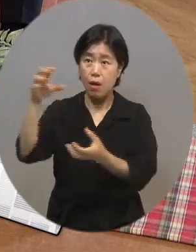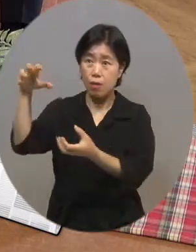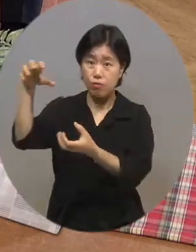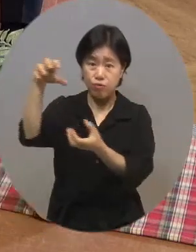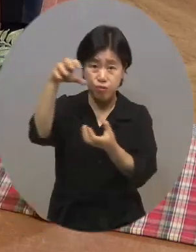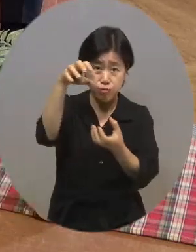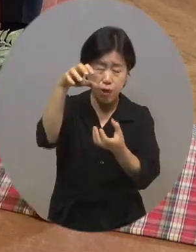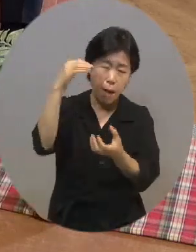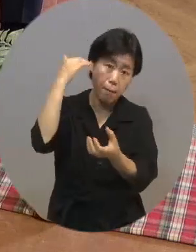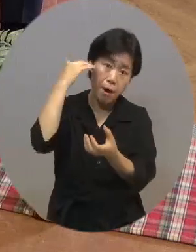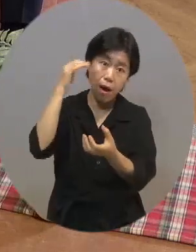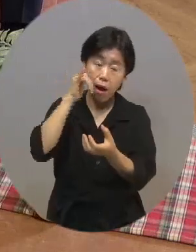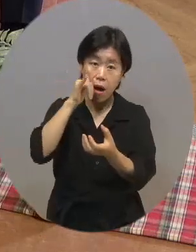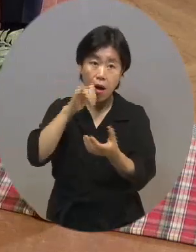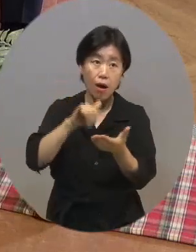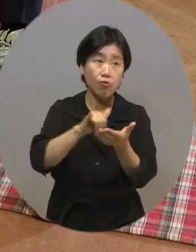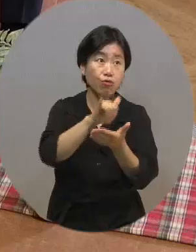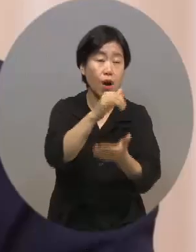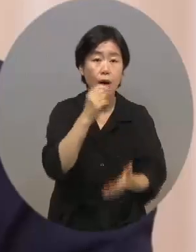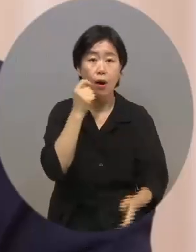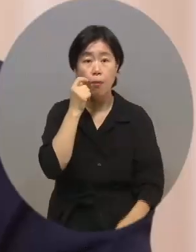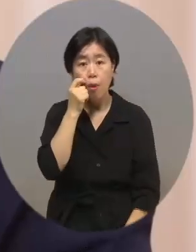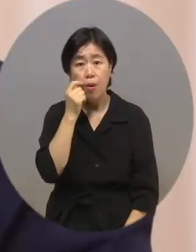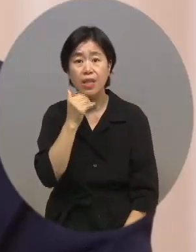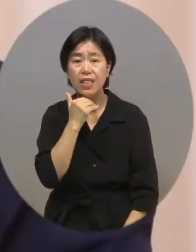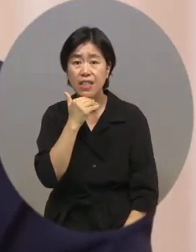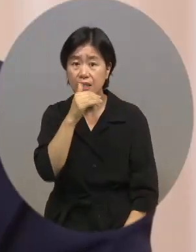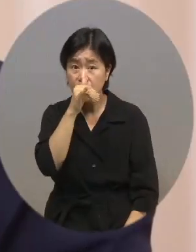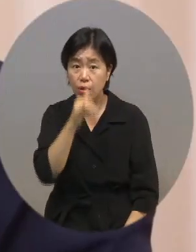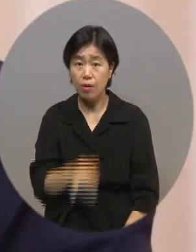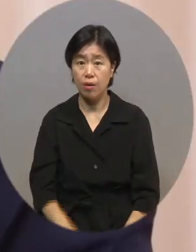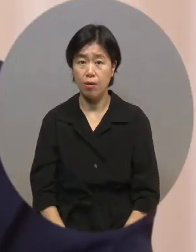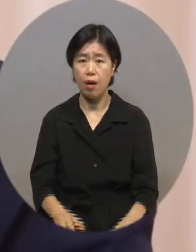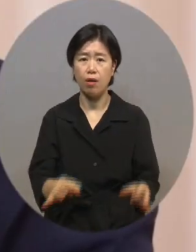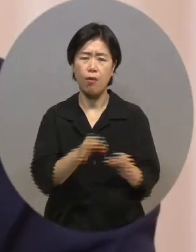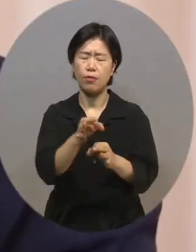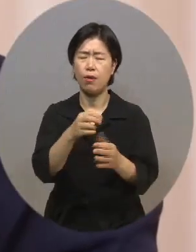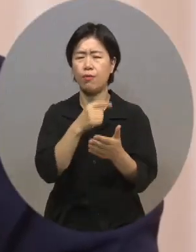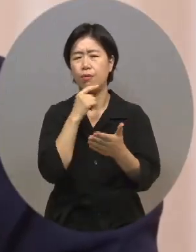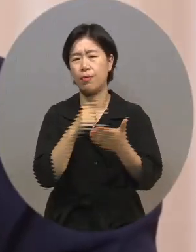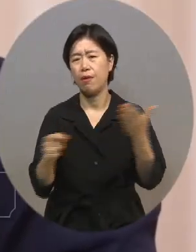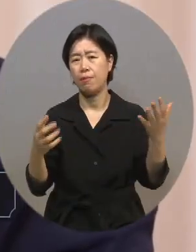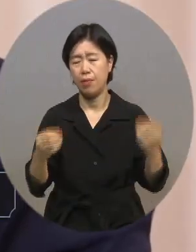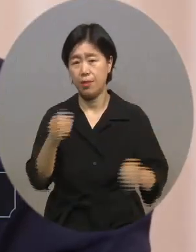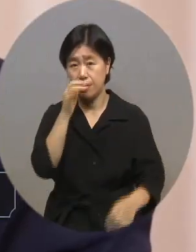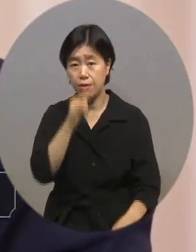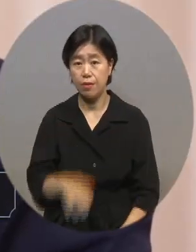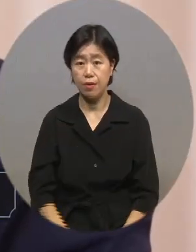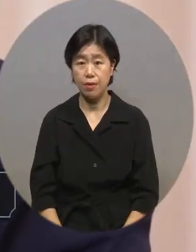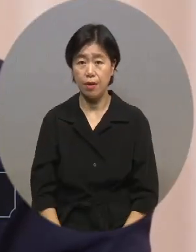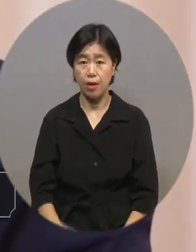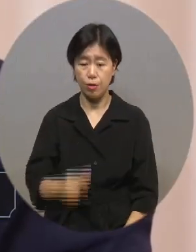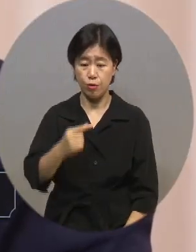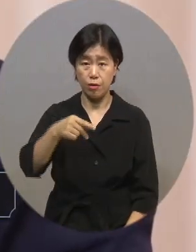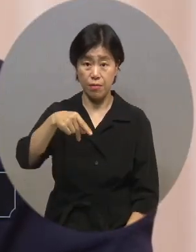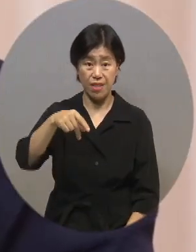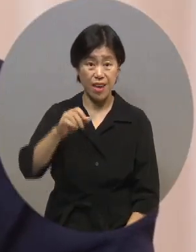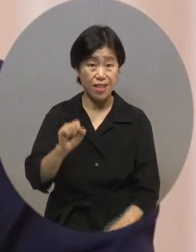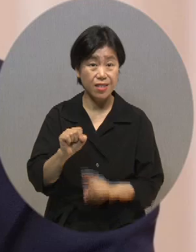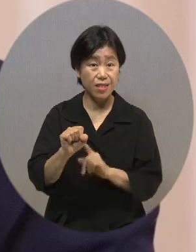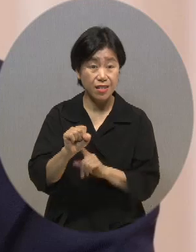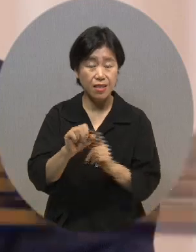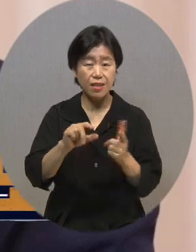못하고 다른 데로 간다든지 기다리는 그 경제적인 손해를 지금 입히고 있는 거고 또 지금 GPS 교란도 하고 있어요. 그래서